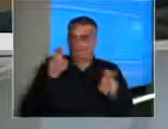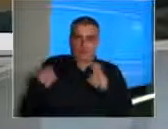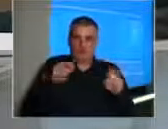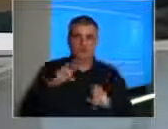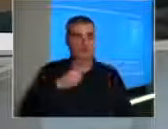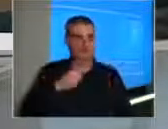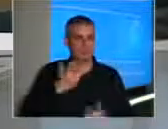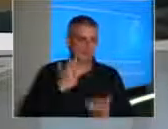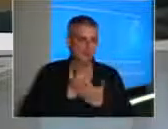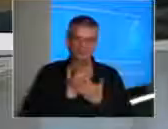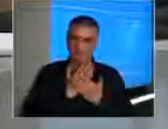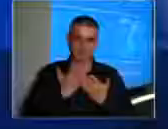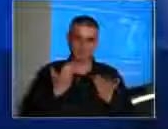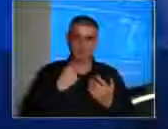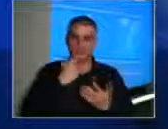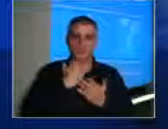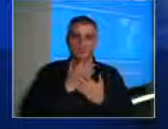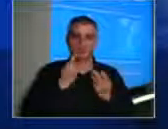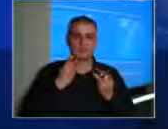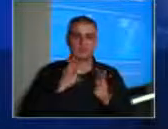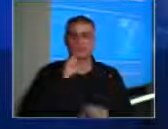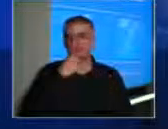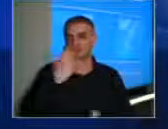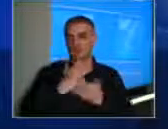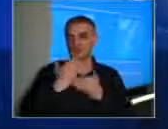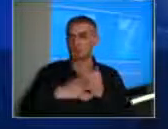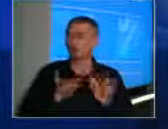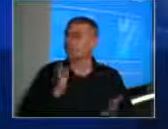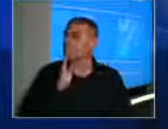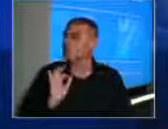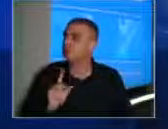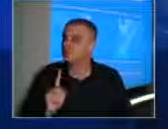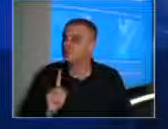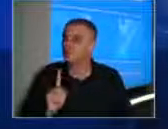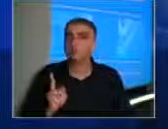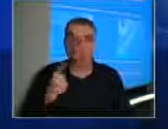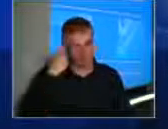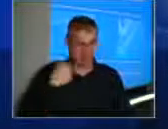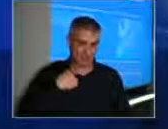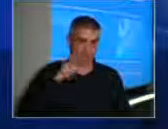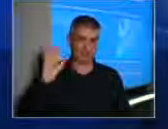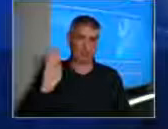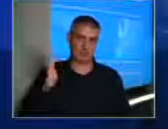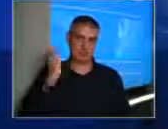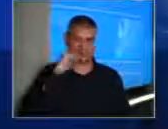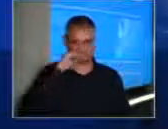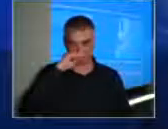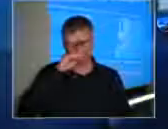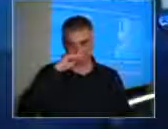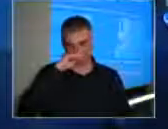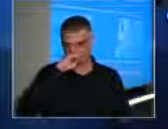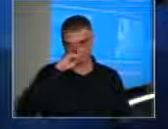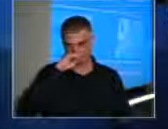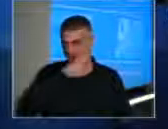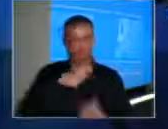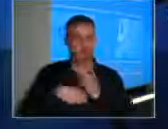שותה אתכם כרגע, לא? הבעיה של הטריק כבר, מה שאני אומר, קצת ישן. מוצא. בעיה של מי? מה? הבעיה של מי? לדעתי של נתניהו, אני לא חושב שכבר כל כך